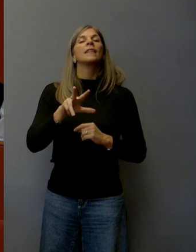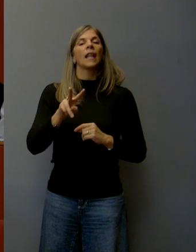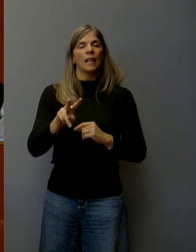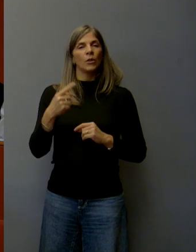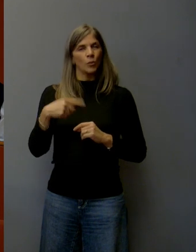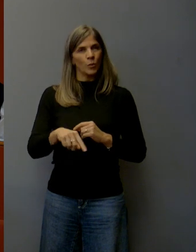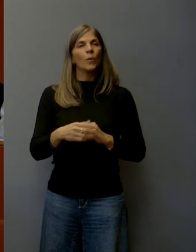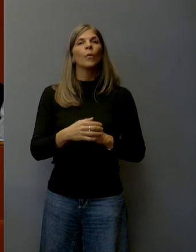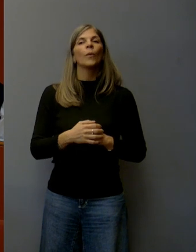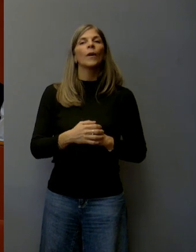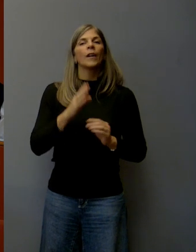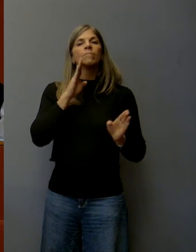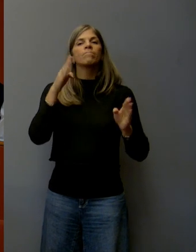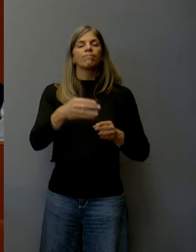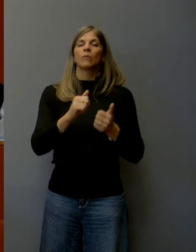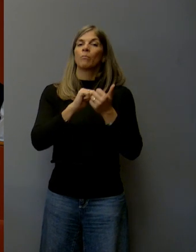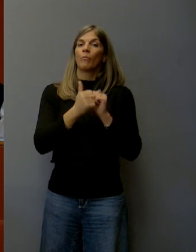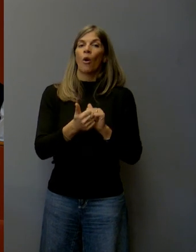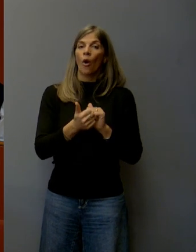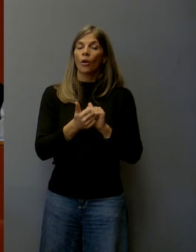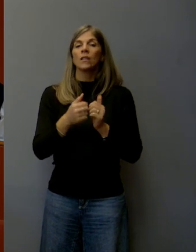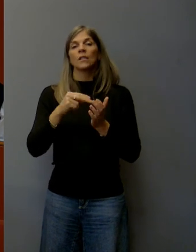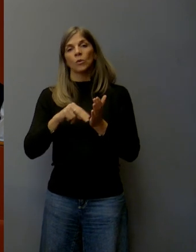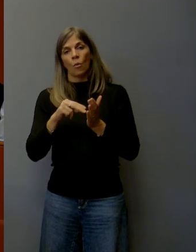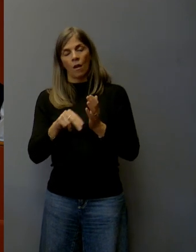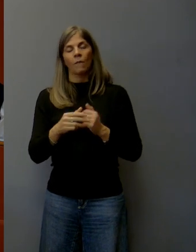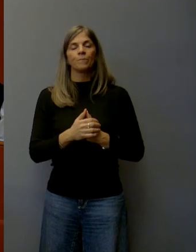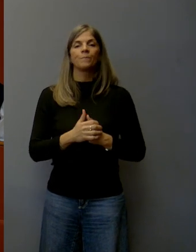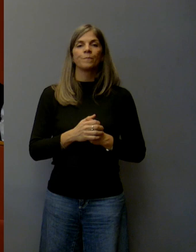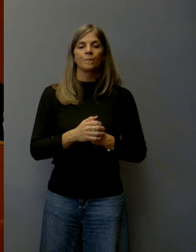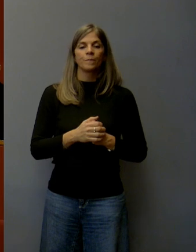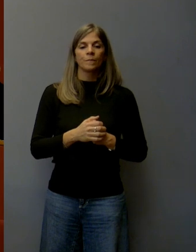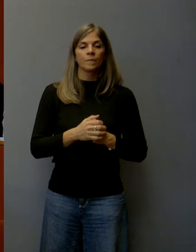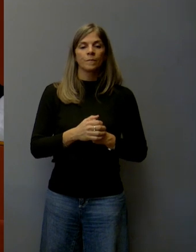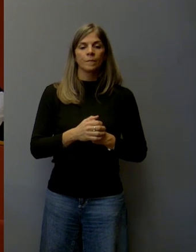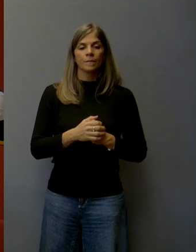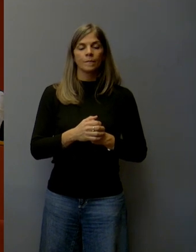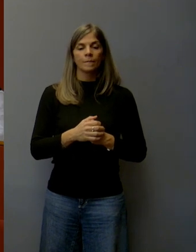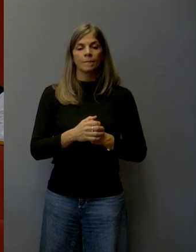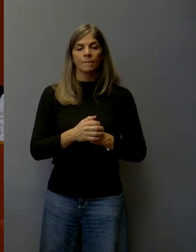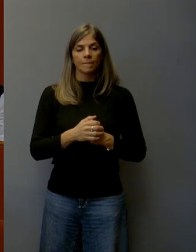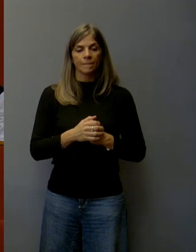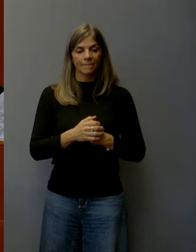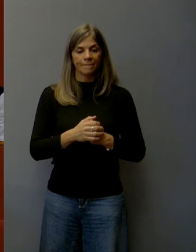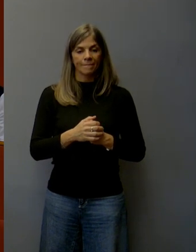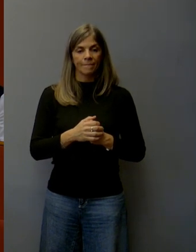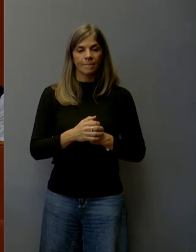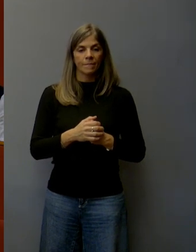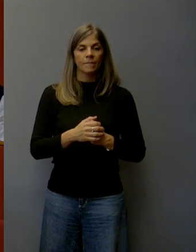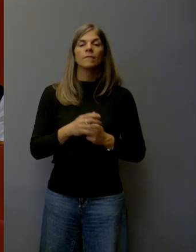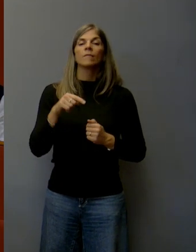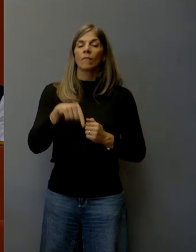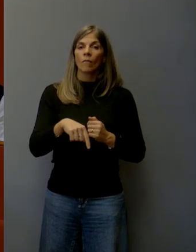riguarda lo sport e la scuola io qui faccio riferimento al alle linee